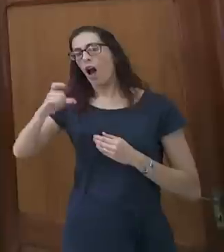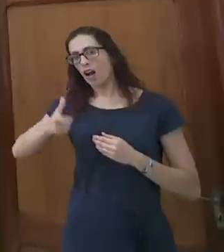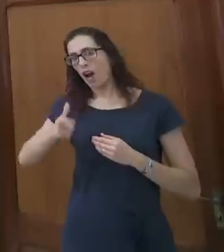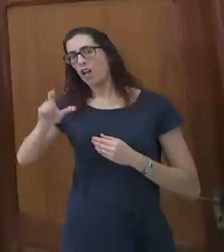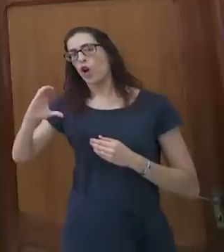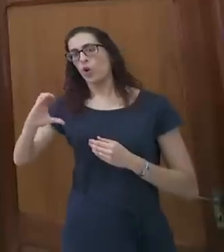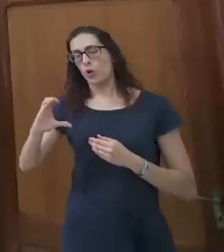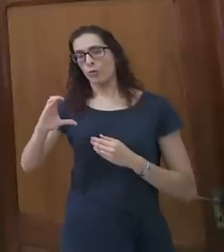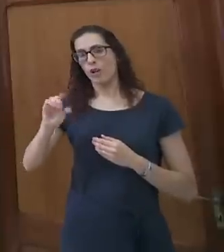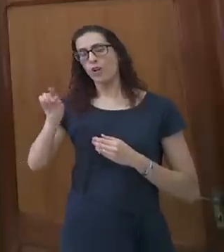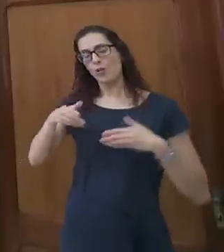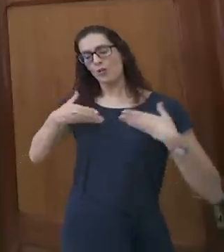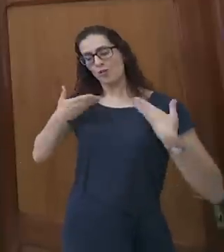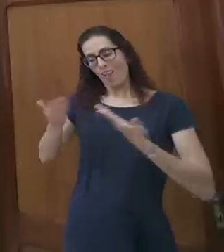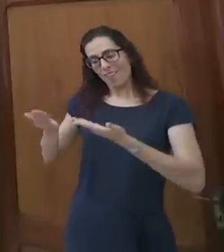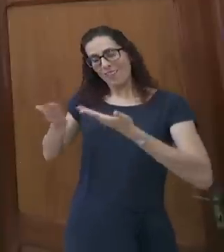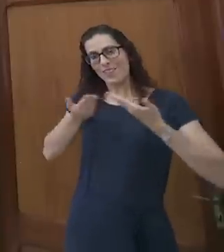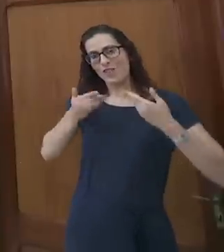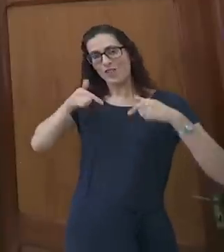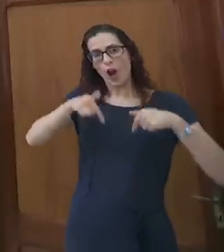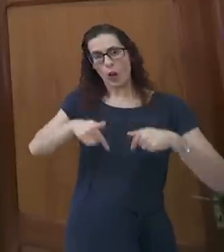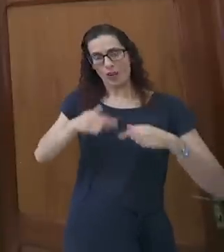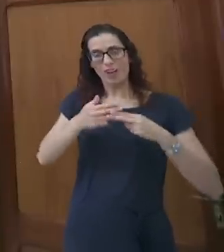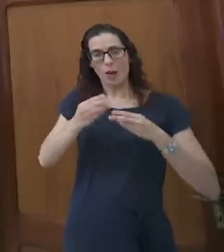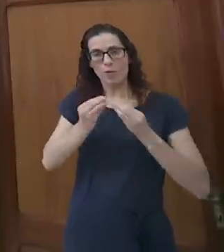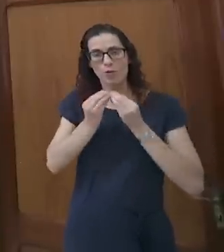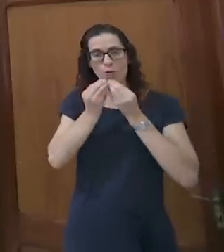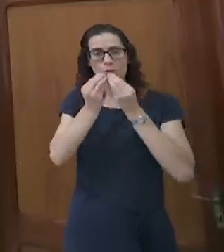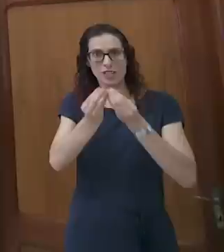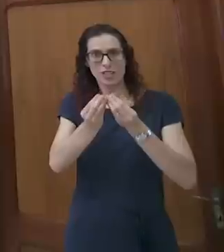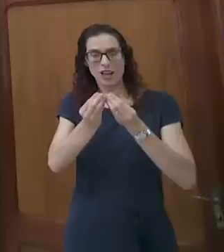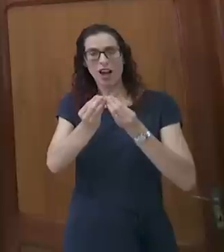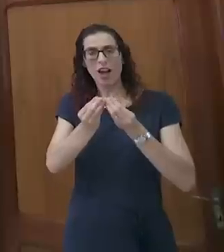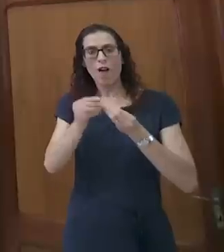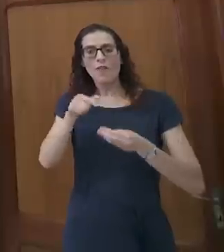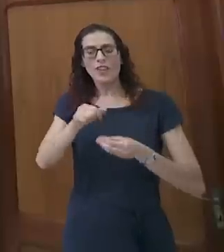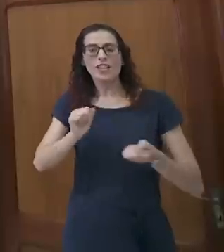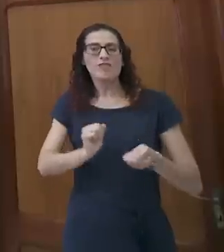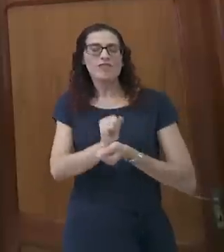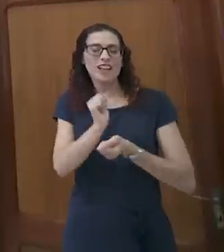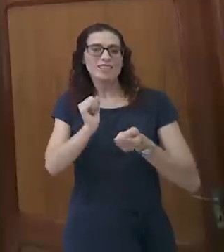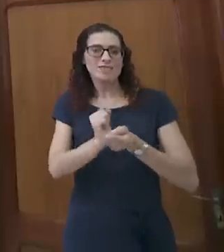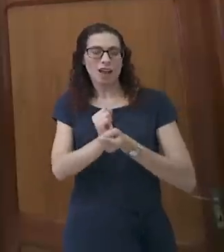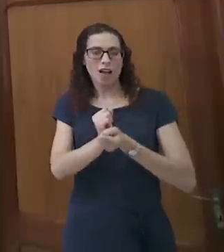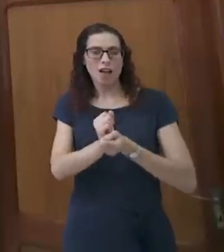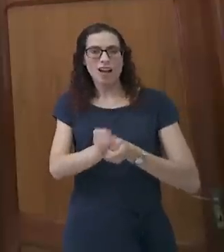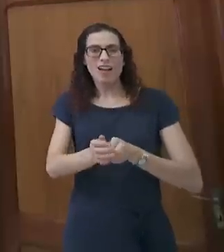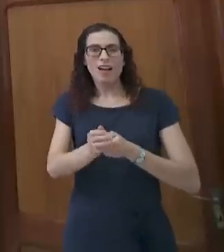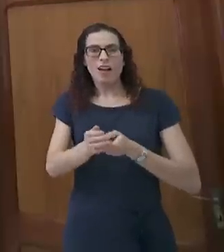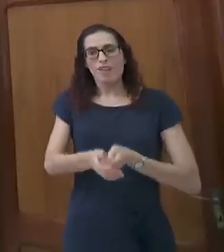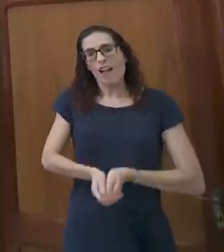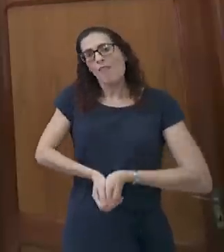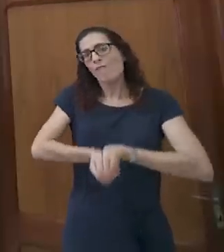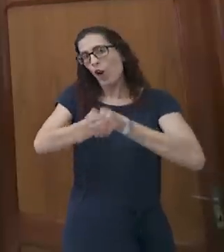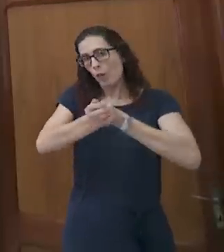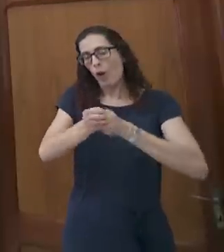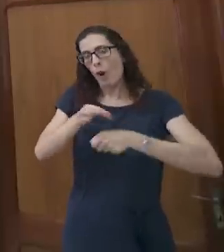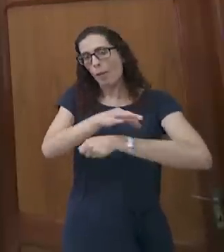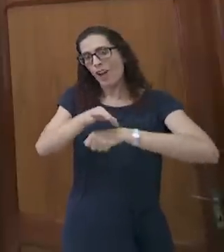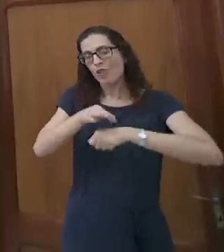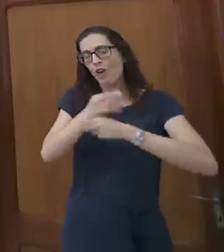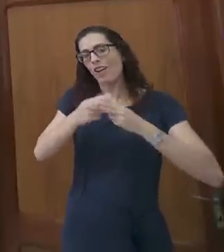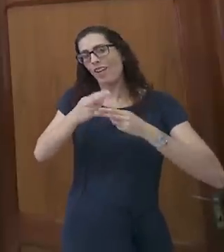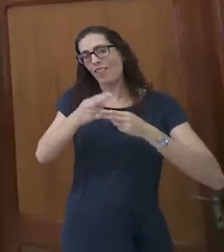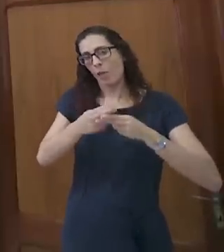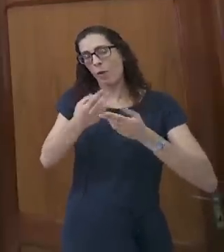jiġi ċelebra din il-qudisa fl-okkażjoni tal-maratona tal-volleyball li qed norganizzaw dan il-weekend fid-dar tal-Providenza biex